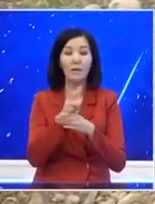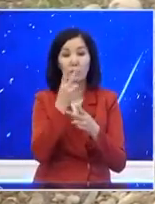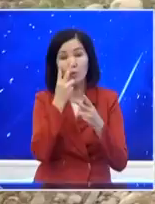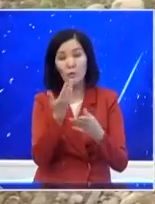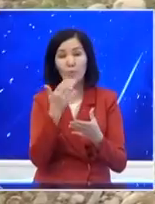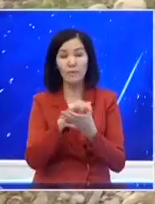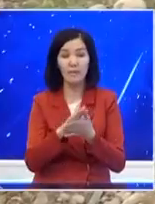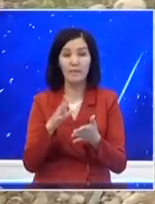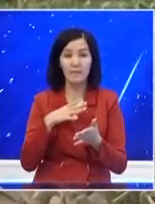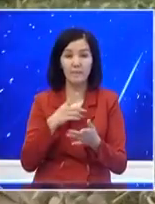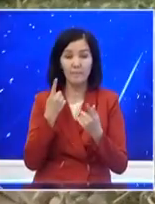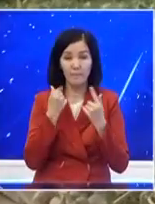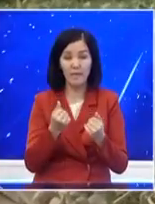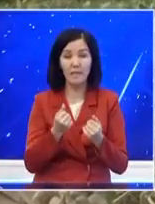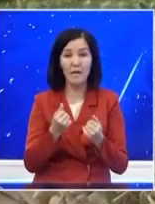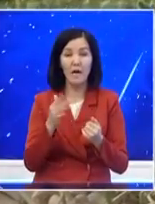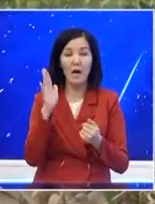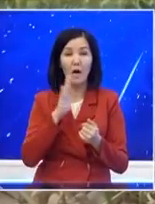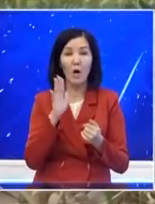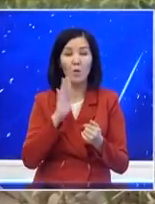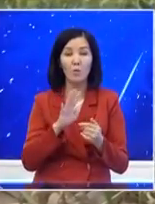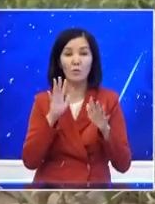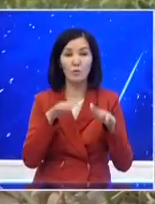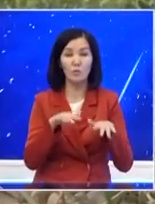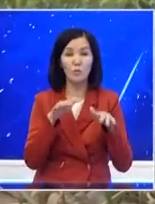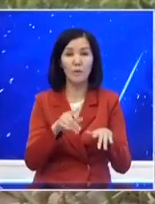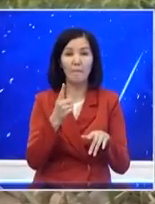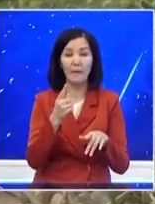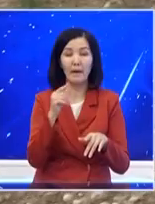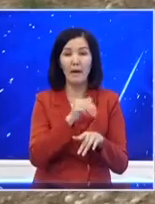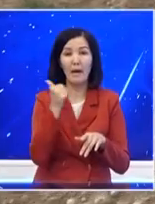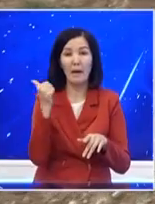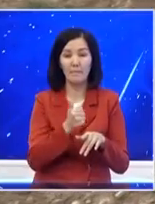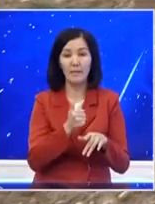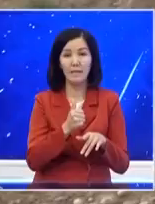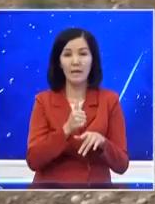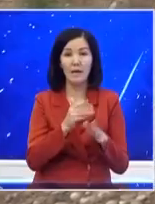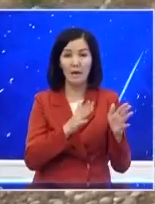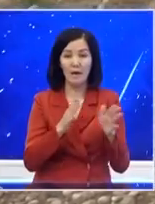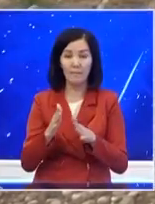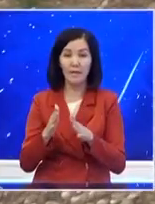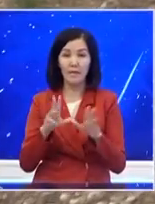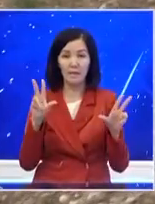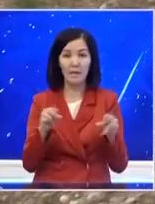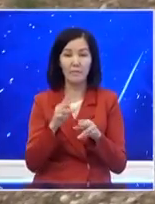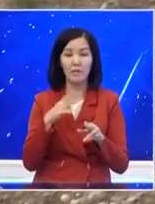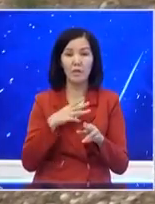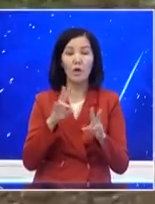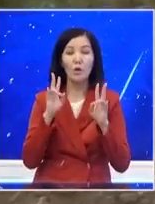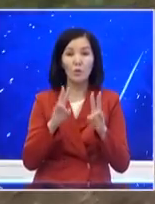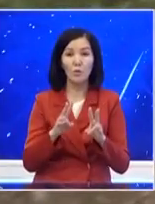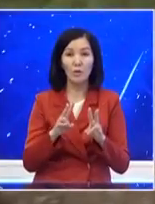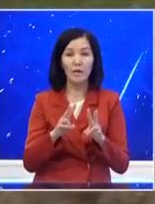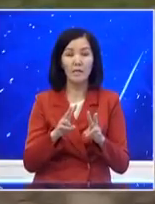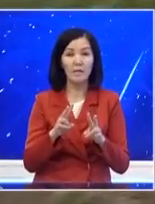көріп білген. Шаруаларға су ағынын бір аптада қалпына келтіреміз деп уәде етті дейді кәсіпкер Асан Абаев. Дегенмен одан